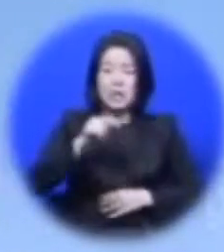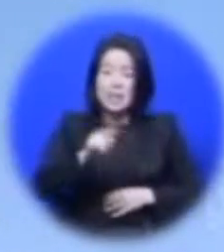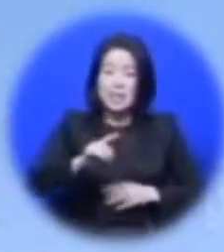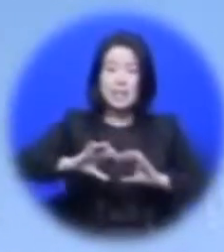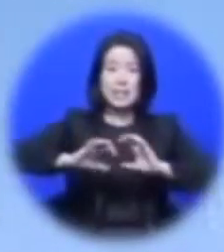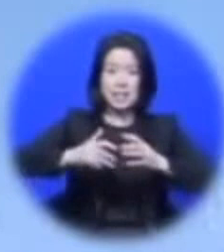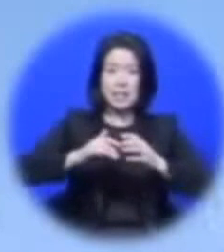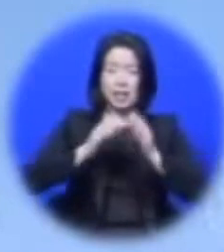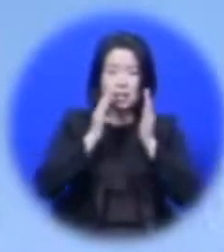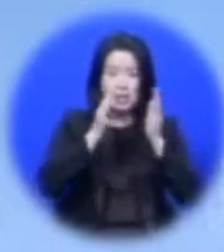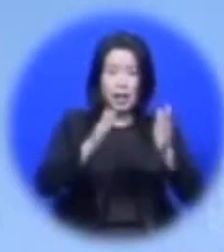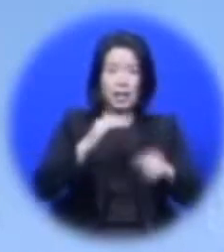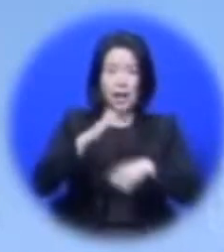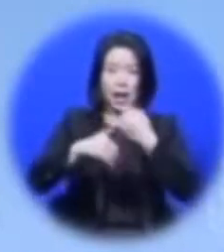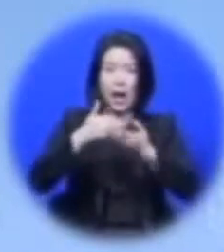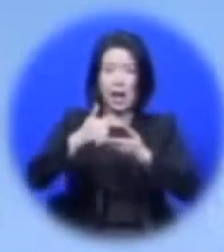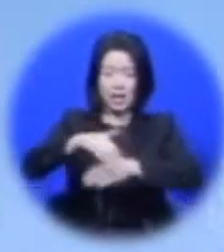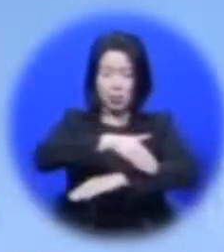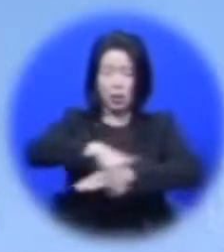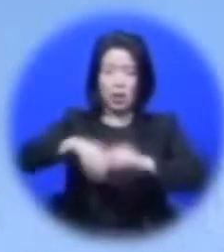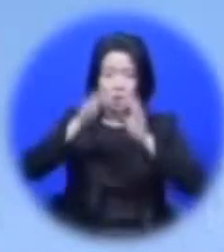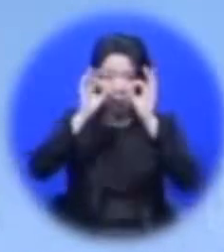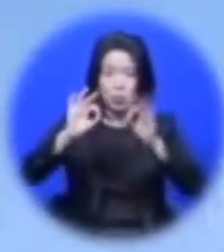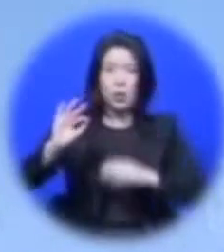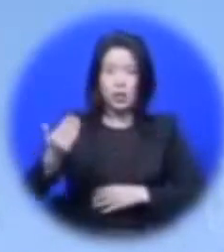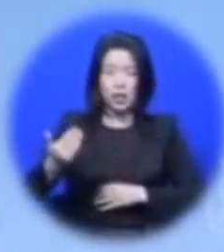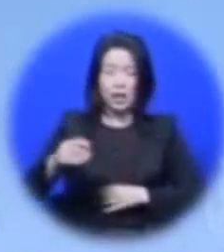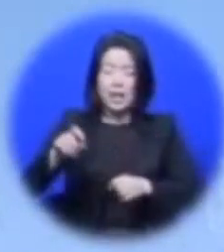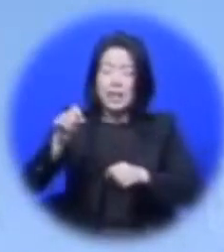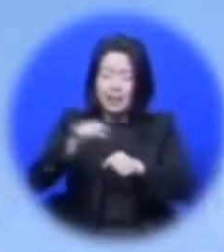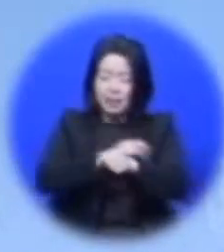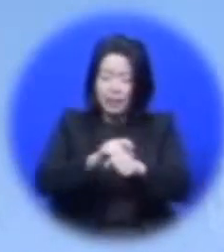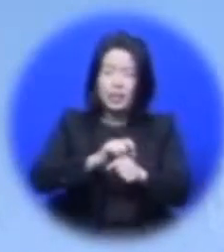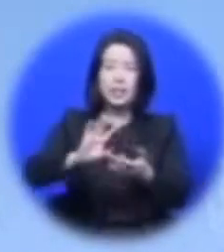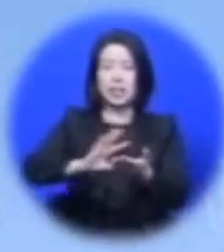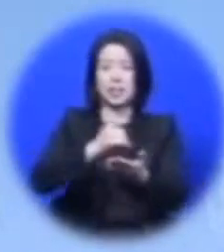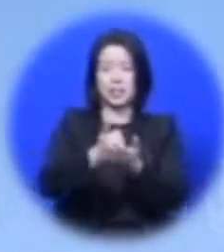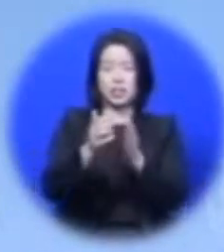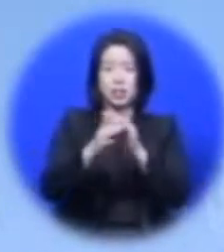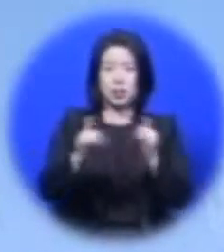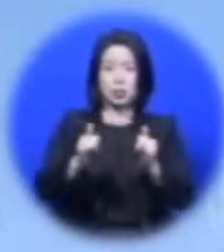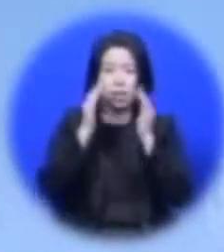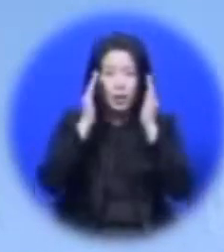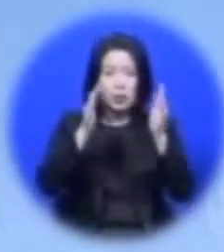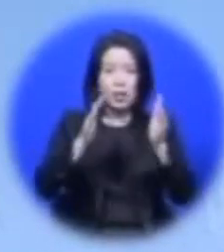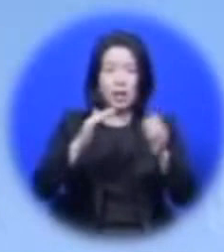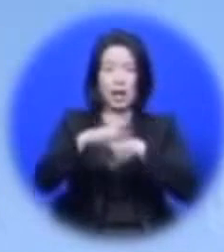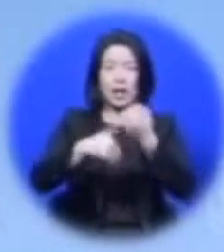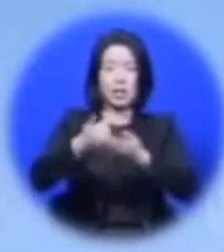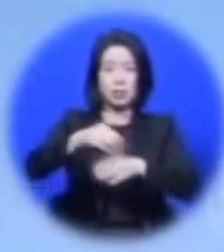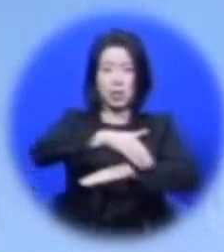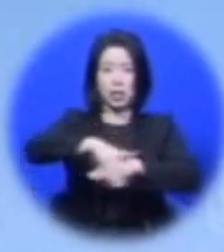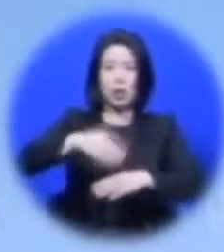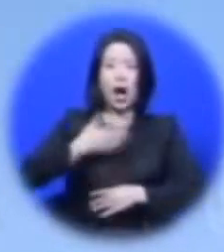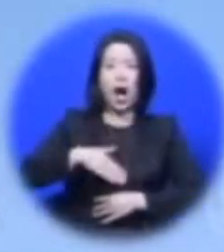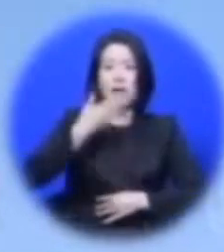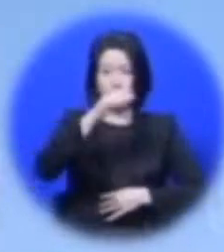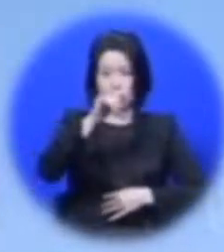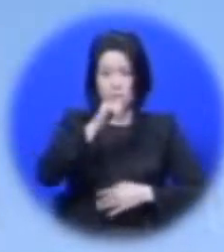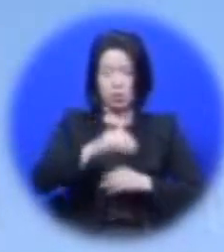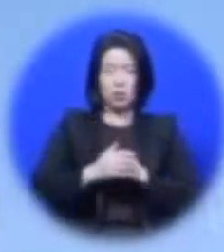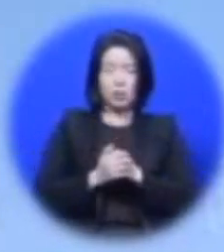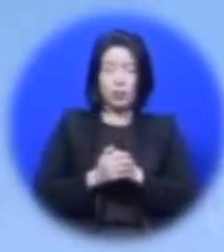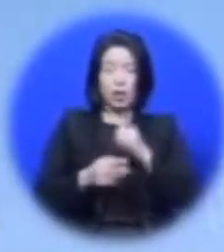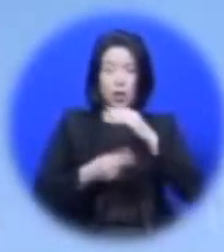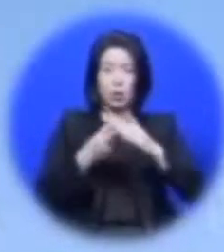향한 하나님의 계획을 보게 됩니다. 특히 우리 그리스도인들을 향한 하나님의 계획을 알게 됩니다. 이